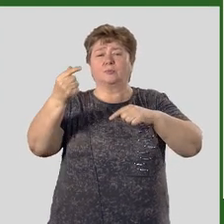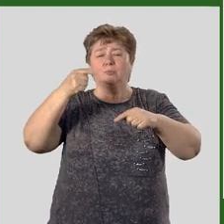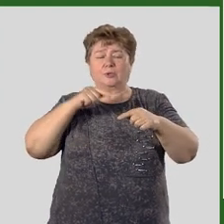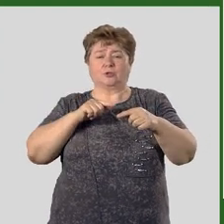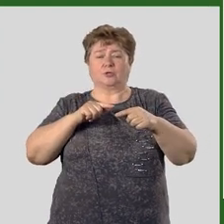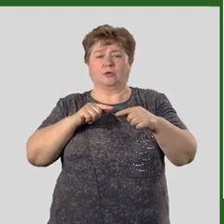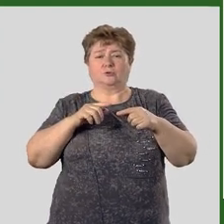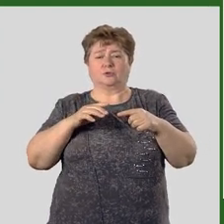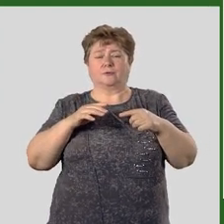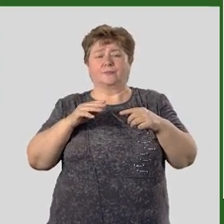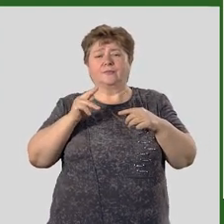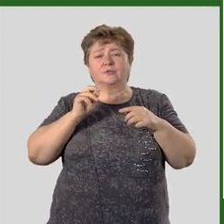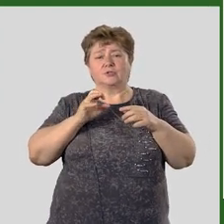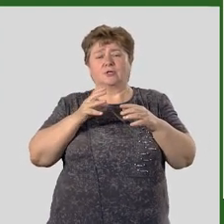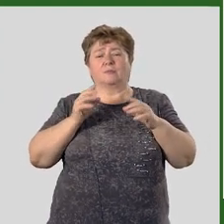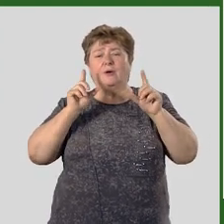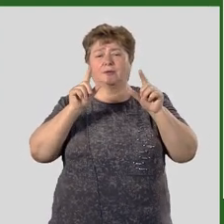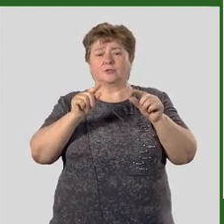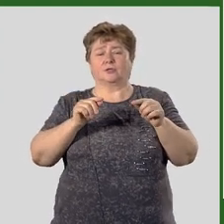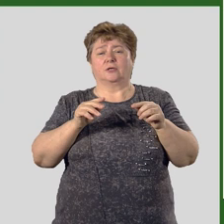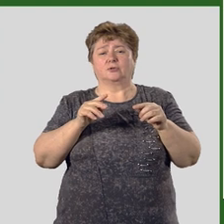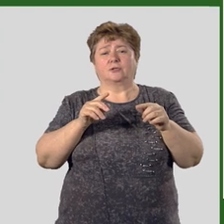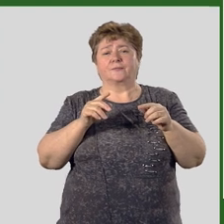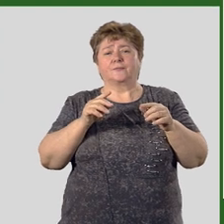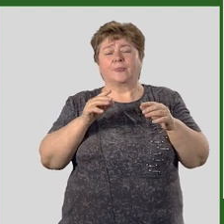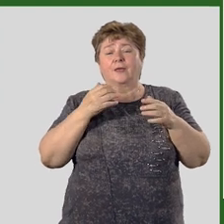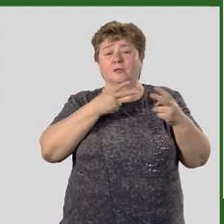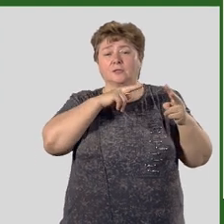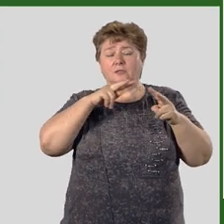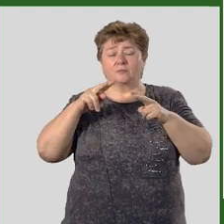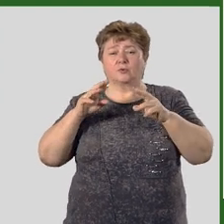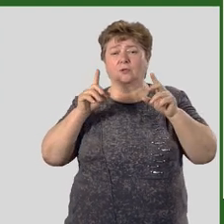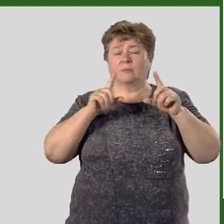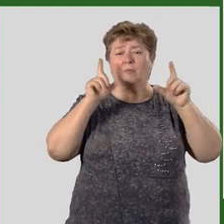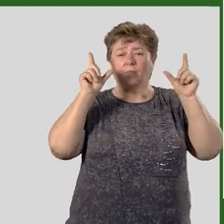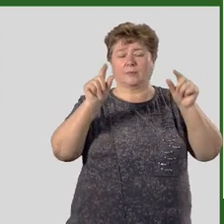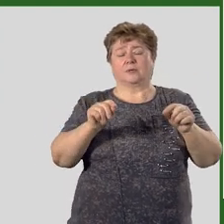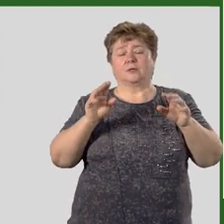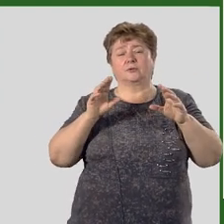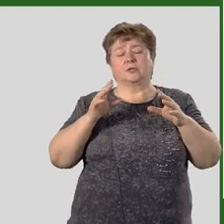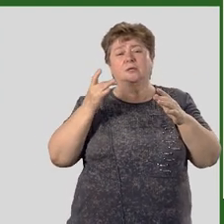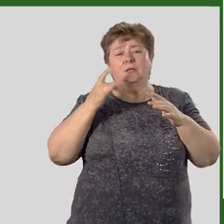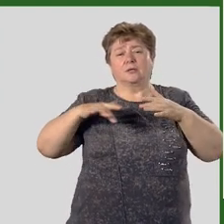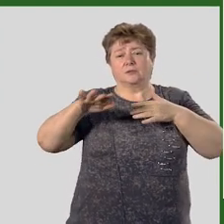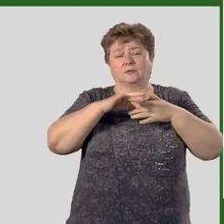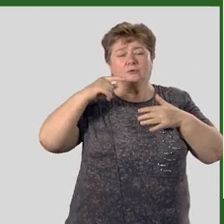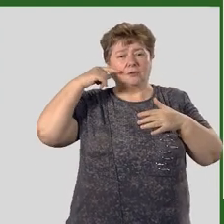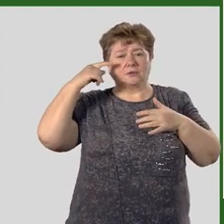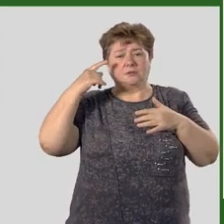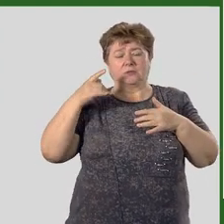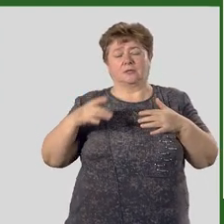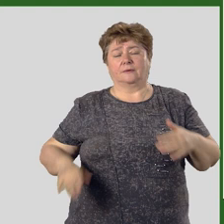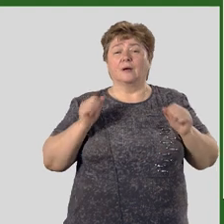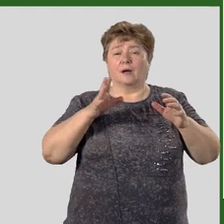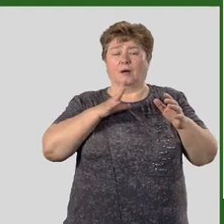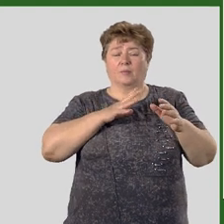приезжающих. А теперь рассмотрим процессы внутренней миграции населения на территории Кыргызстана.